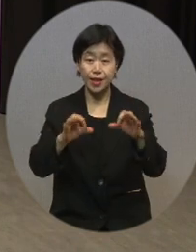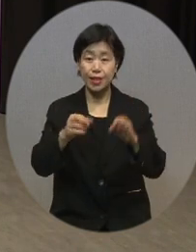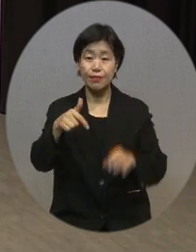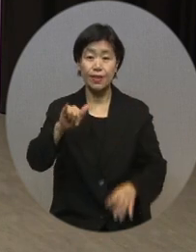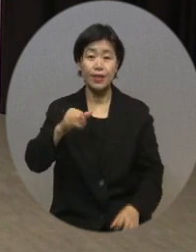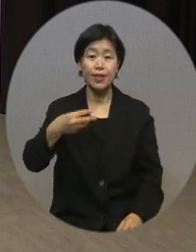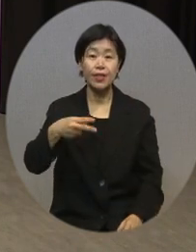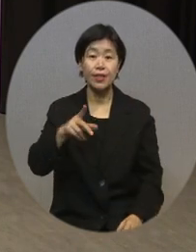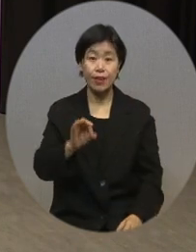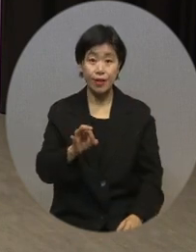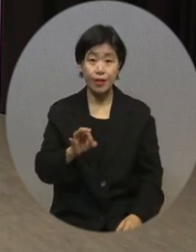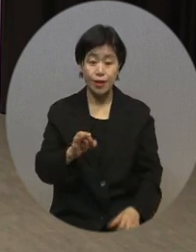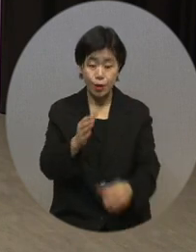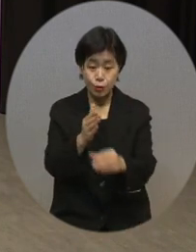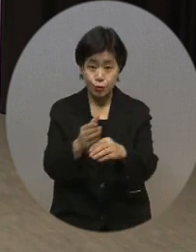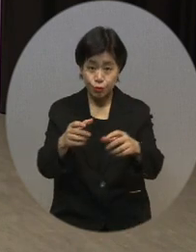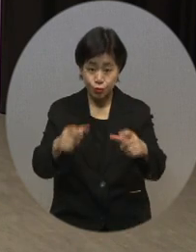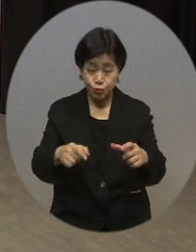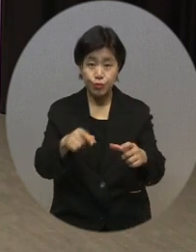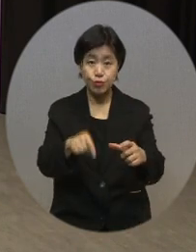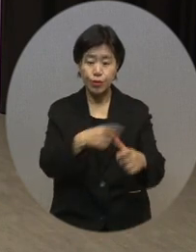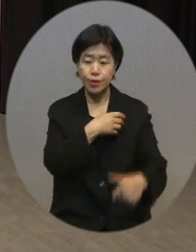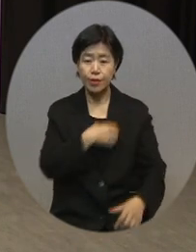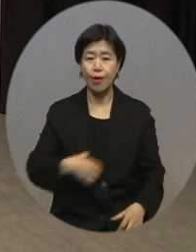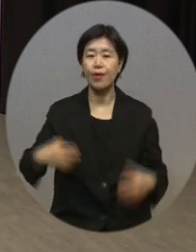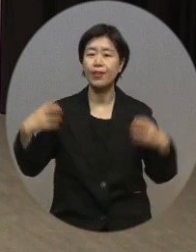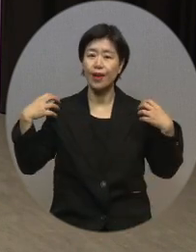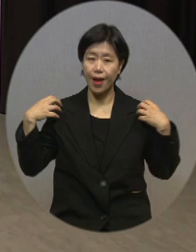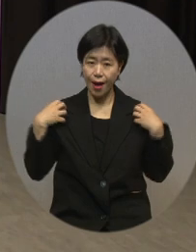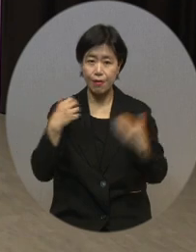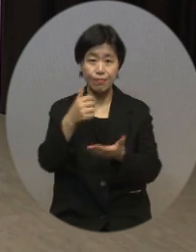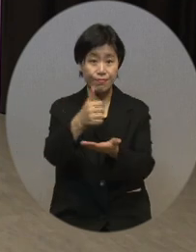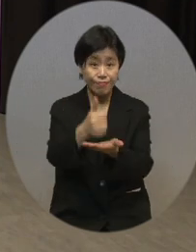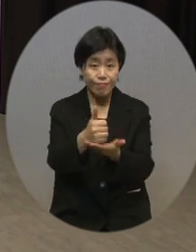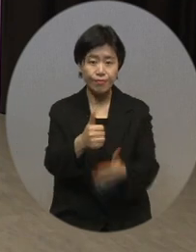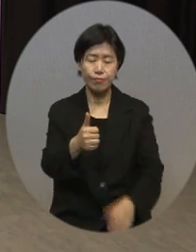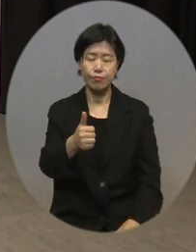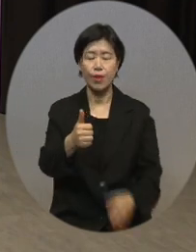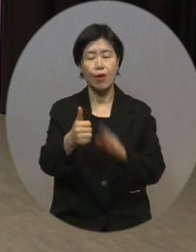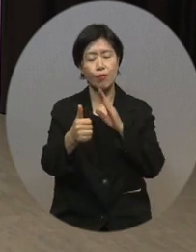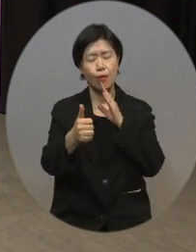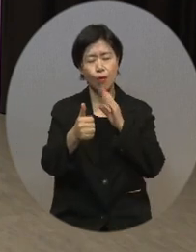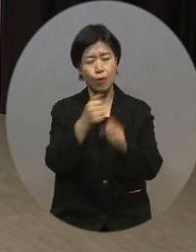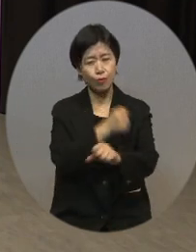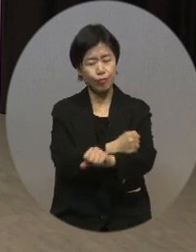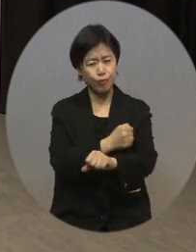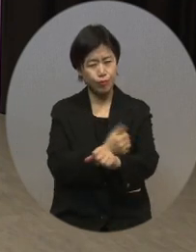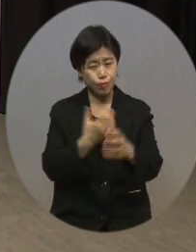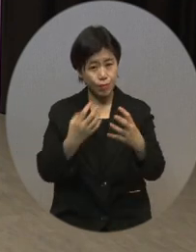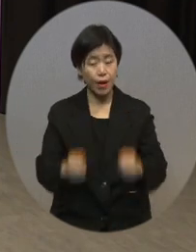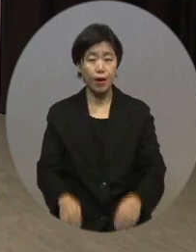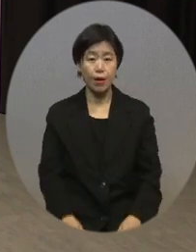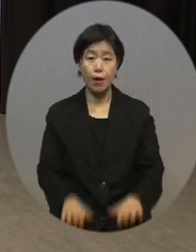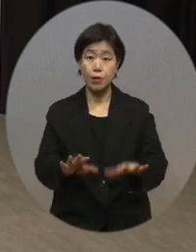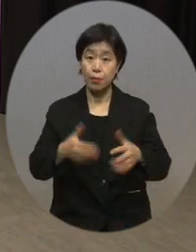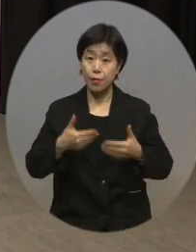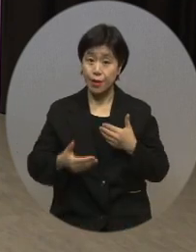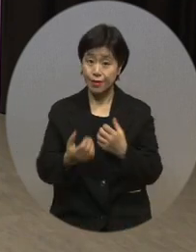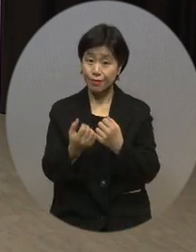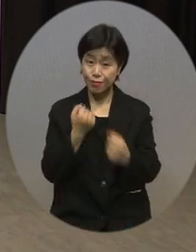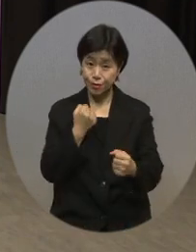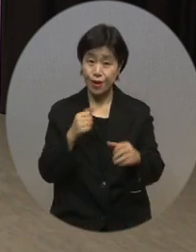중구청장. 이분이야말로 대단한 분 같습니다. 그래서 바쁜데도 불구하고 스튜디오로